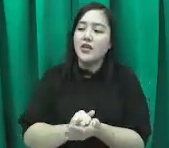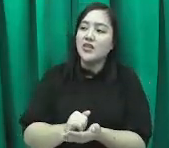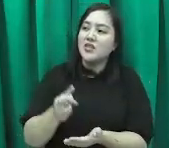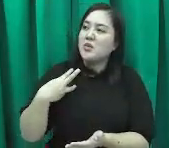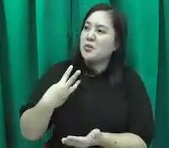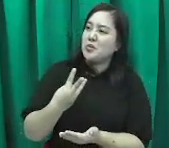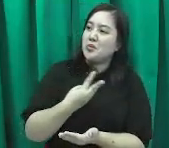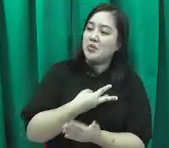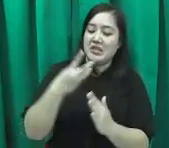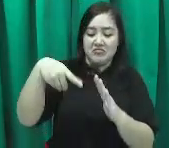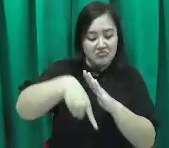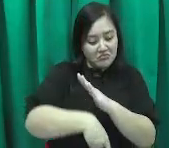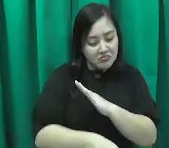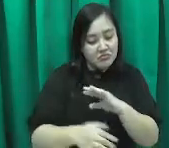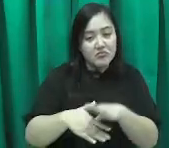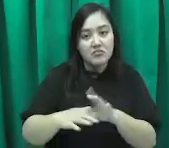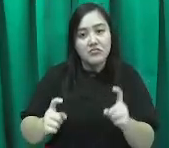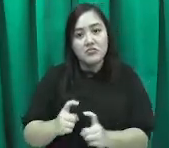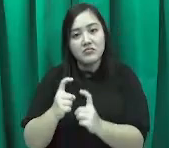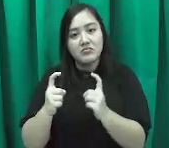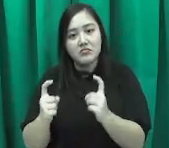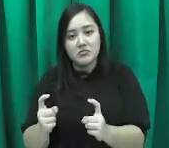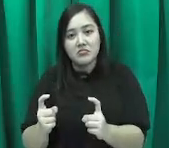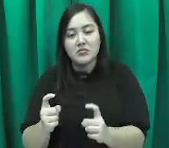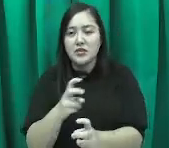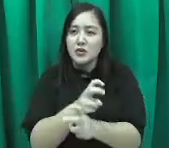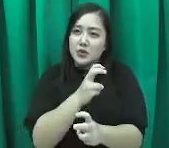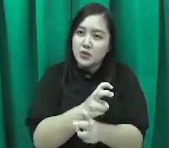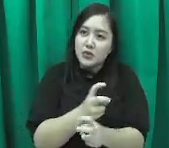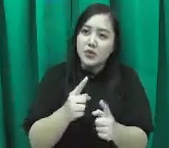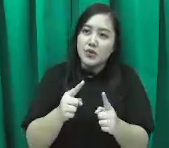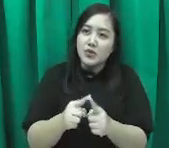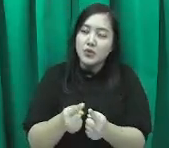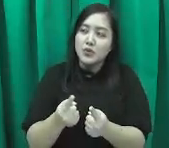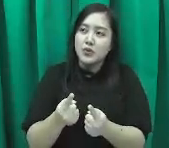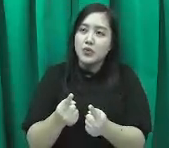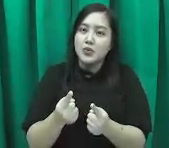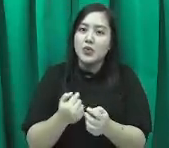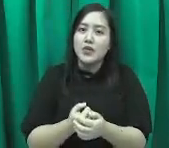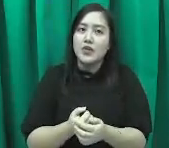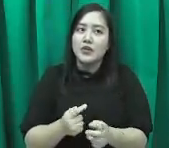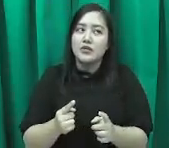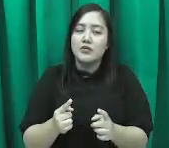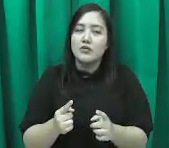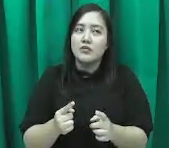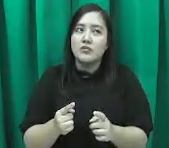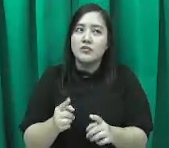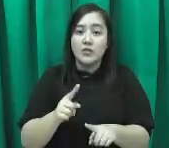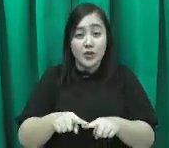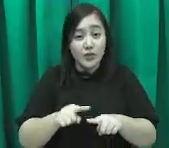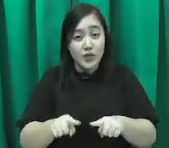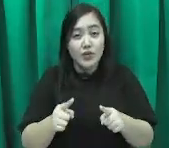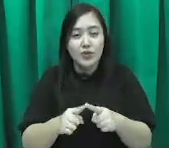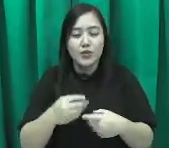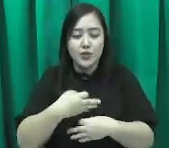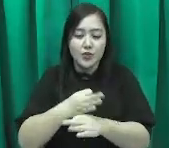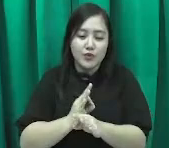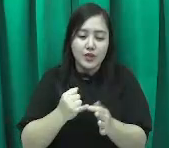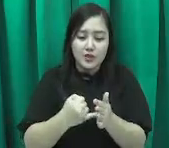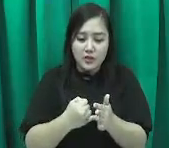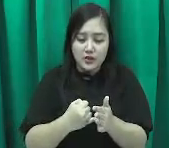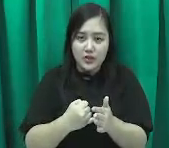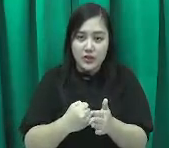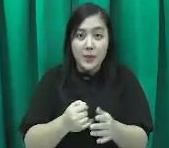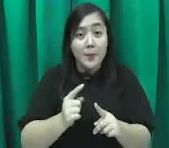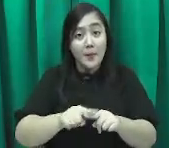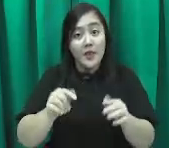maghabol. Pero di ba tinuturo sa atin sa Bible that our God is a God of second chance. Na basta ang gagawin mo lang is bumalik ka sa Kanya,